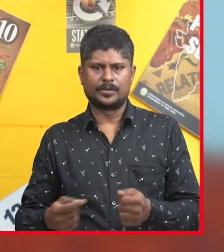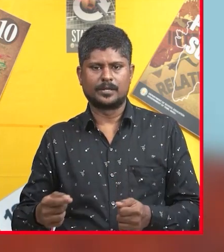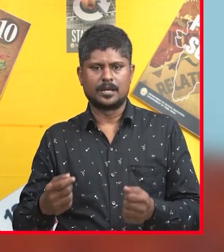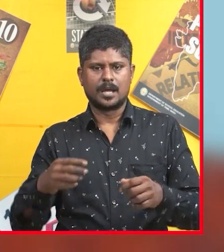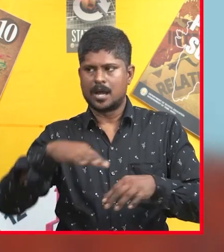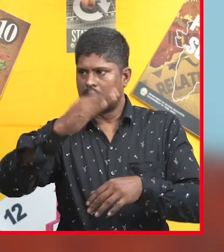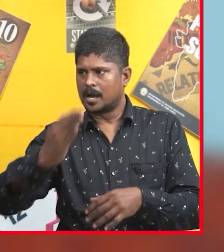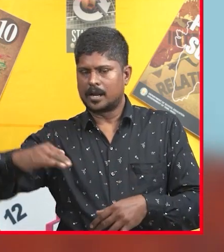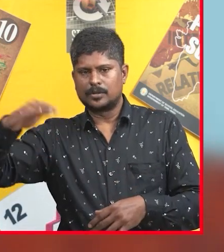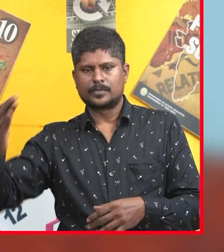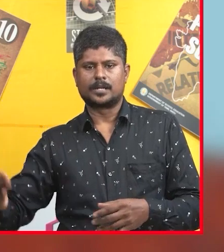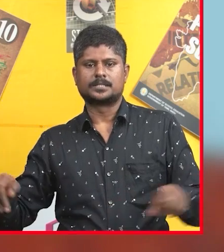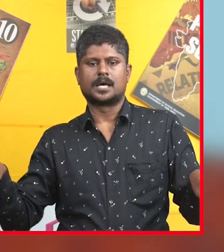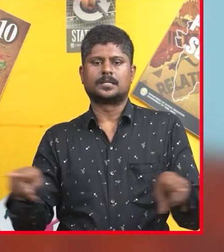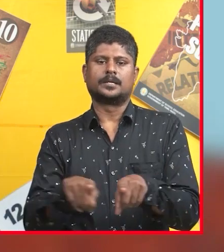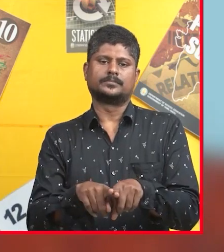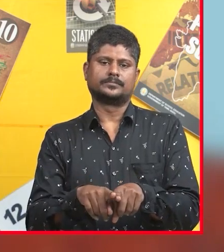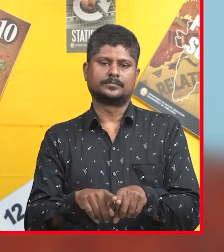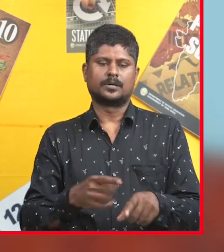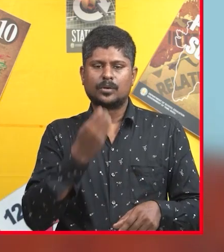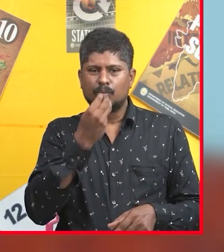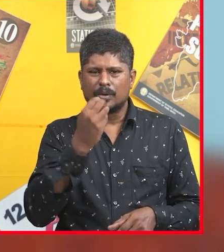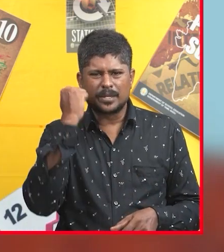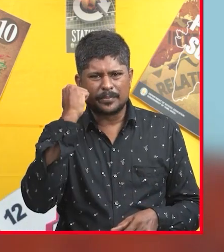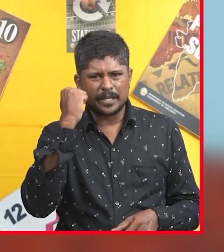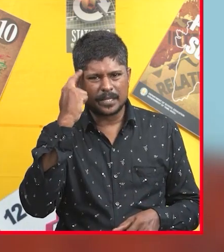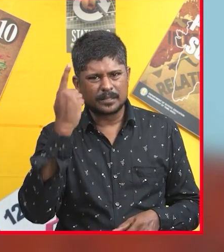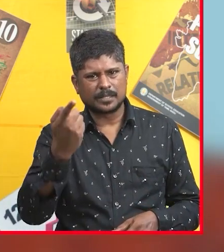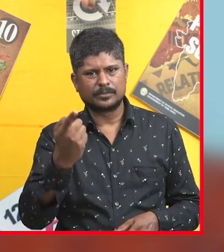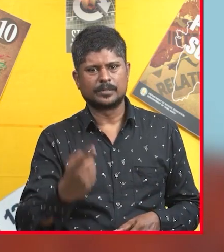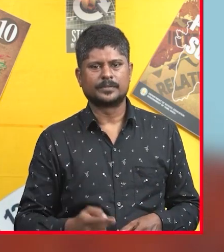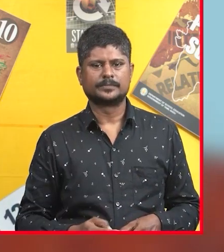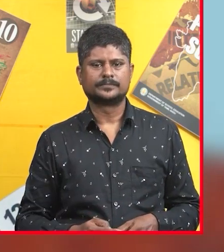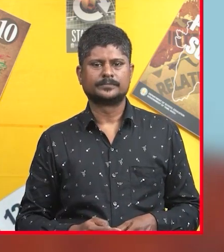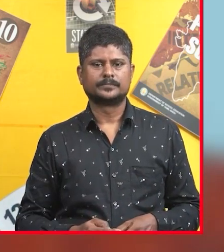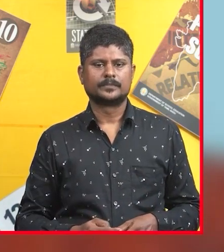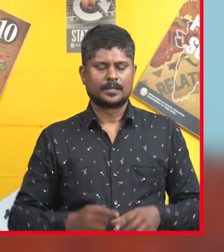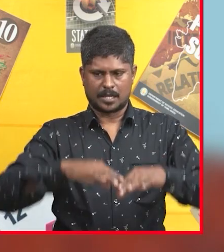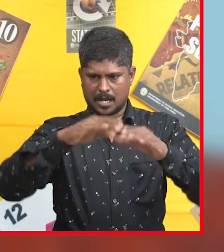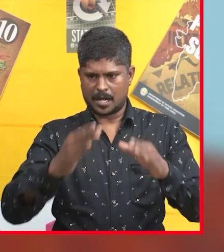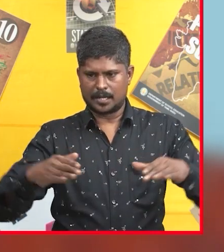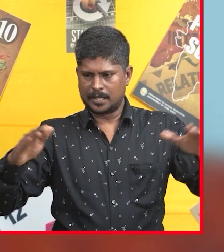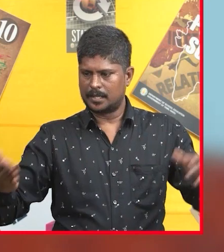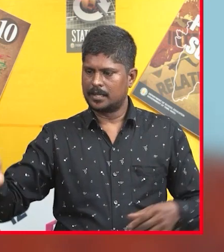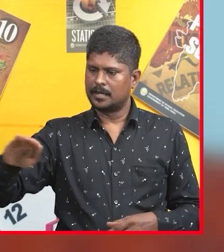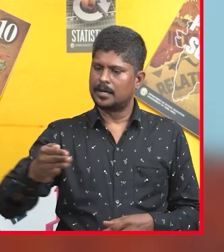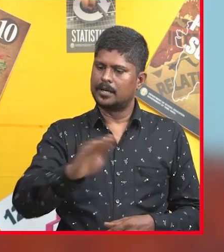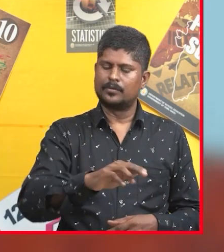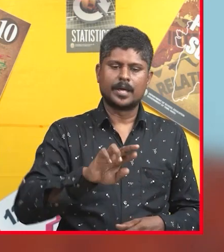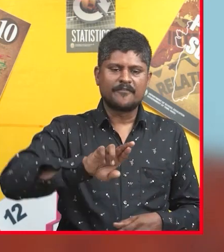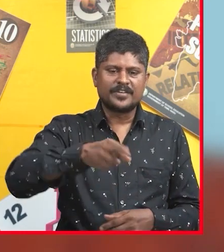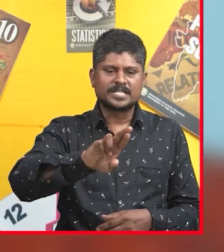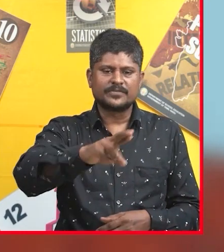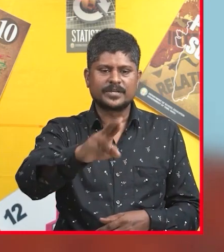கடலும் கடல் சார்ந்த இடமும். அப்ப அவர்களுடைய உணவு முறை எப்படி இருக்கும், கடலின் மூலம் கிடைக்கக்கூடிய உணவுப் பொருட்கள்.